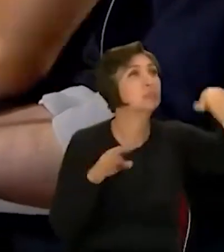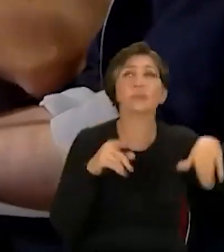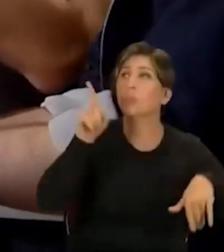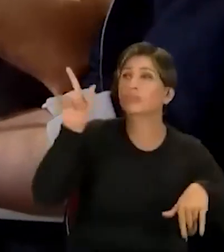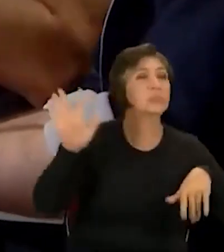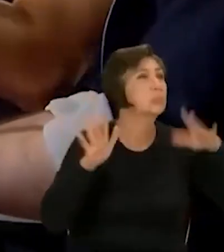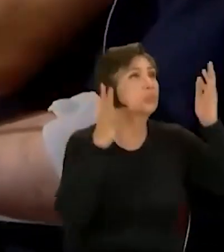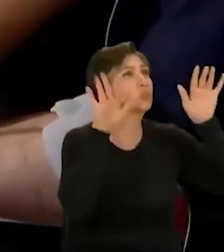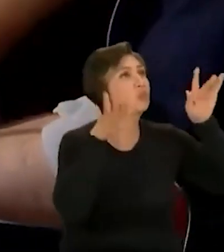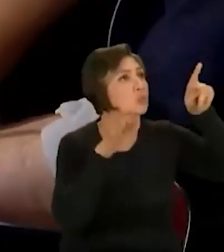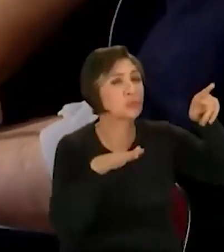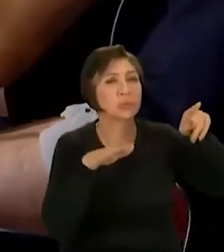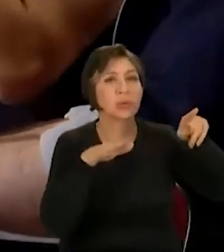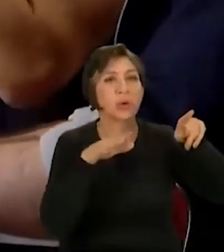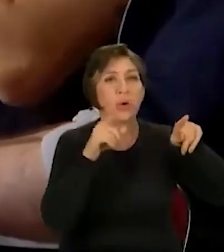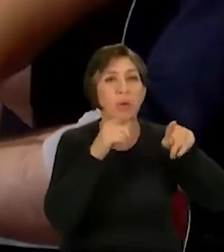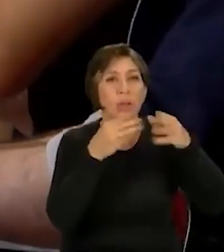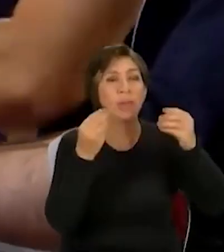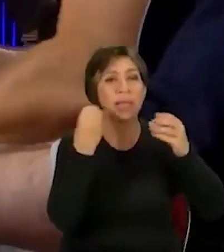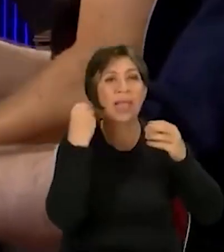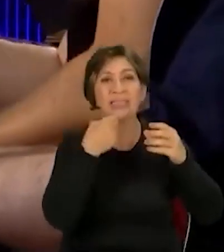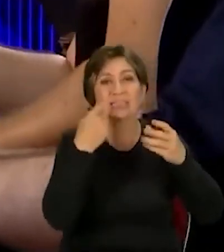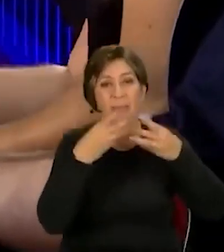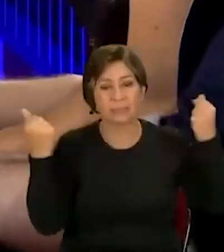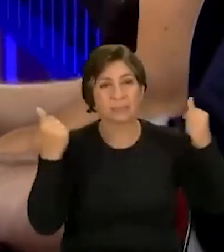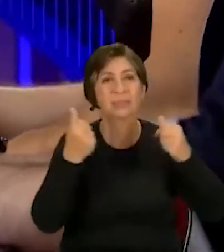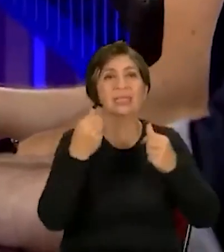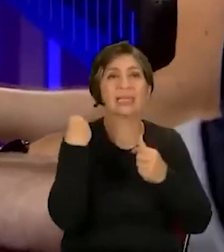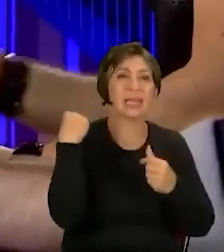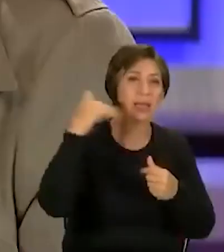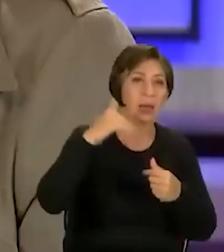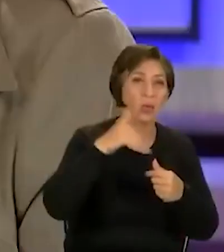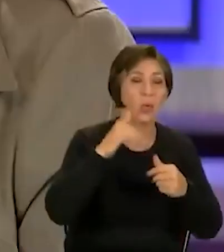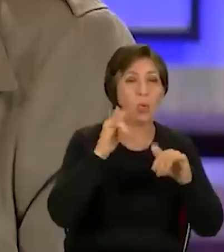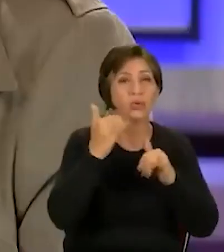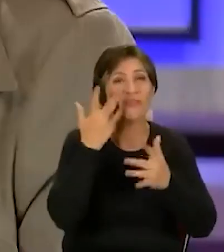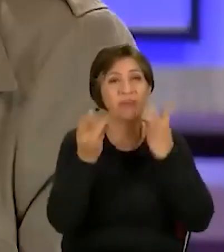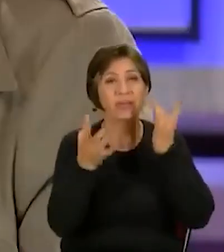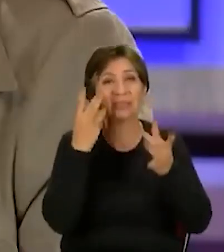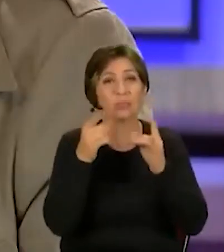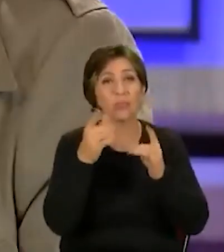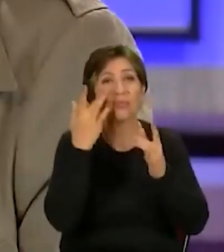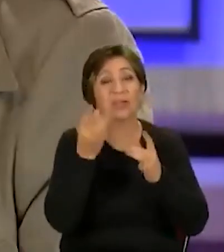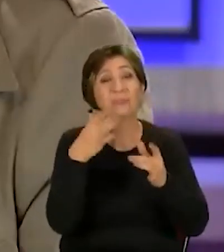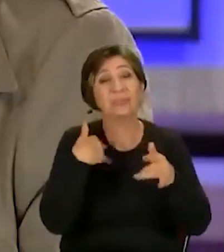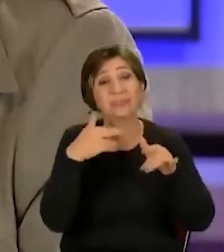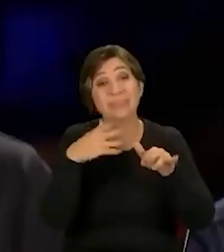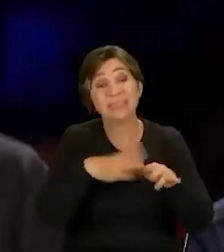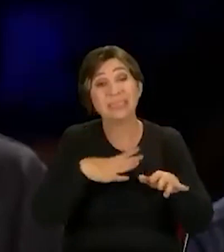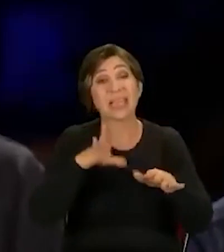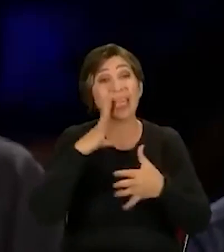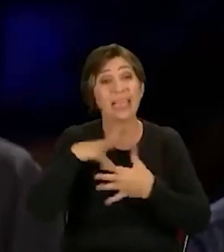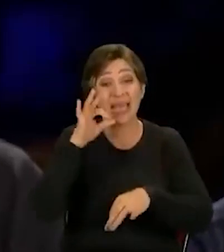yok belleğinde, kuş var. Odak her kaydında eskiler gidiyor, yeniler geliyor. Oyun da biraz böyle bir farkındalık yapıyor. Bu bizim çok istediğimiz bir farkındalık değil.